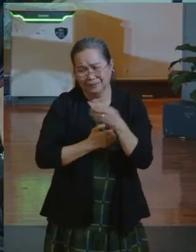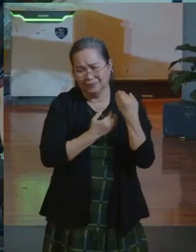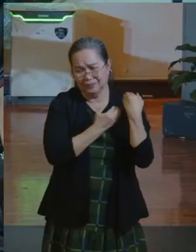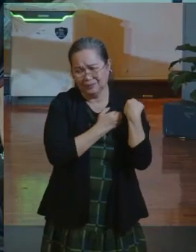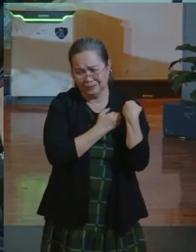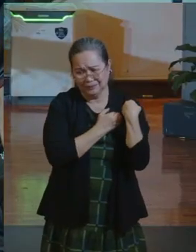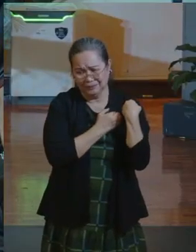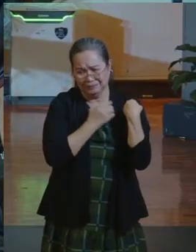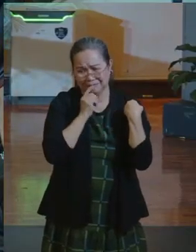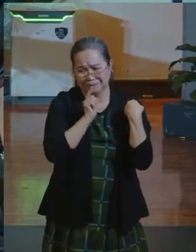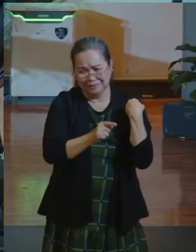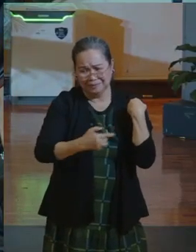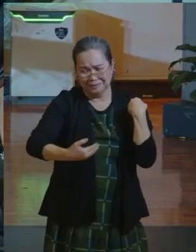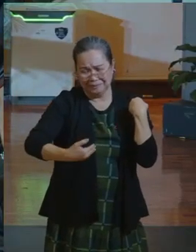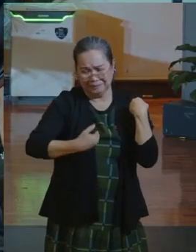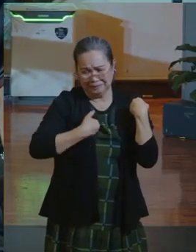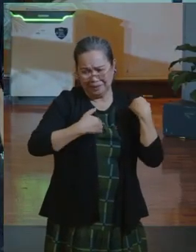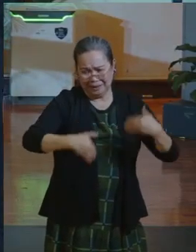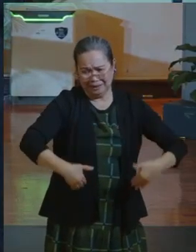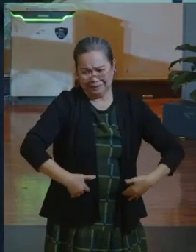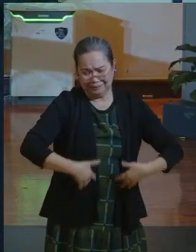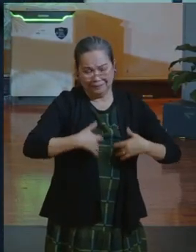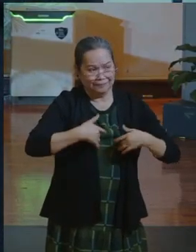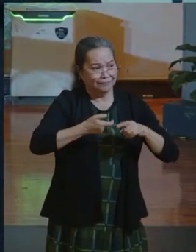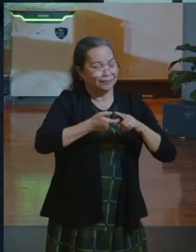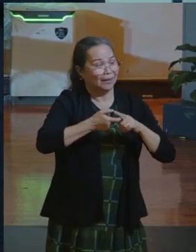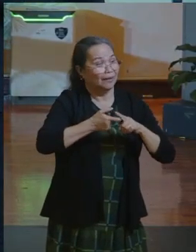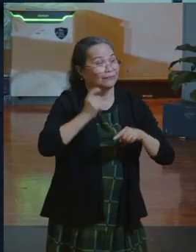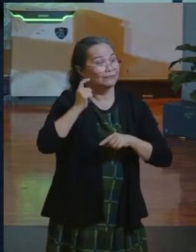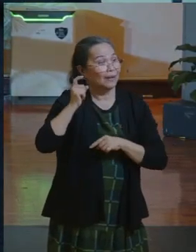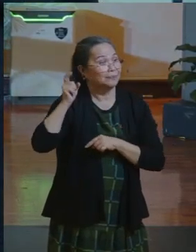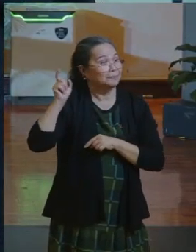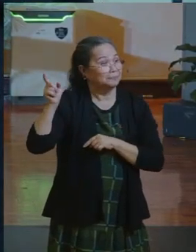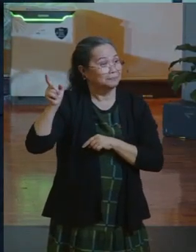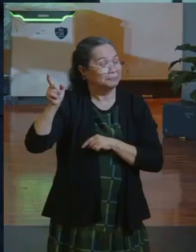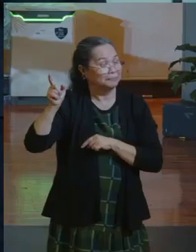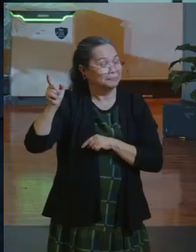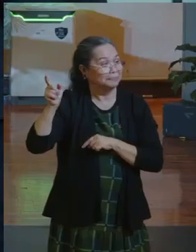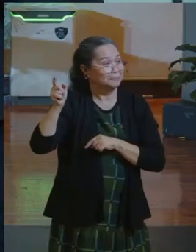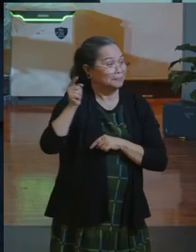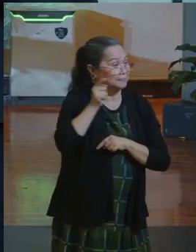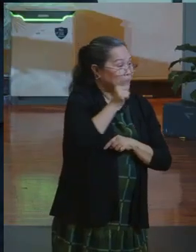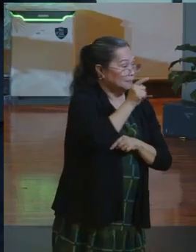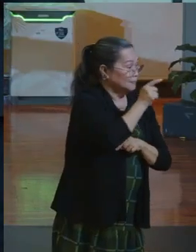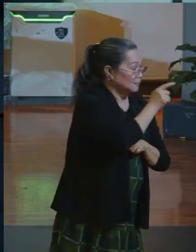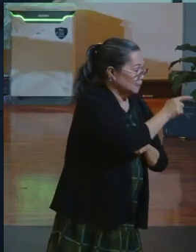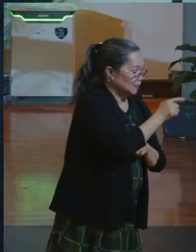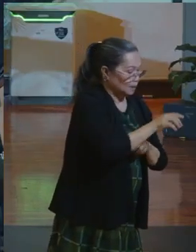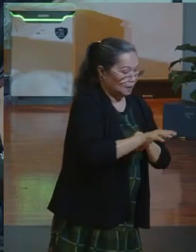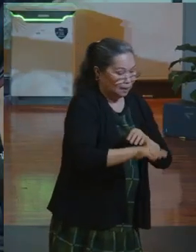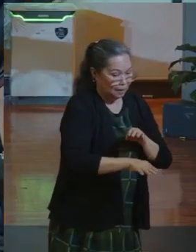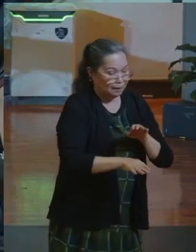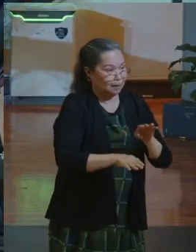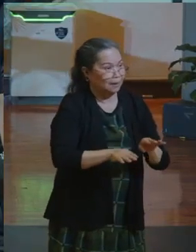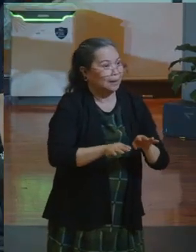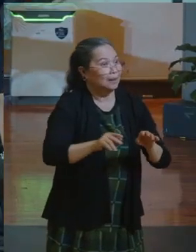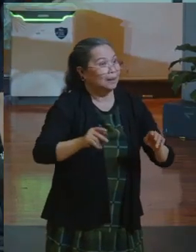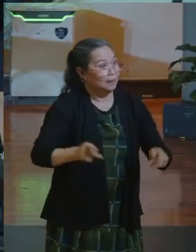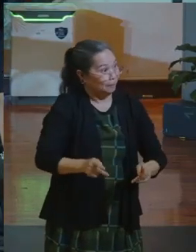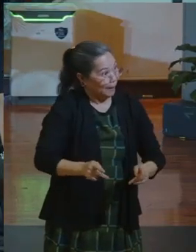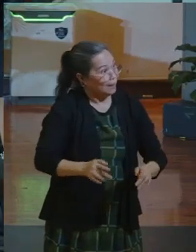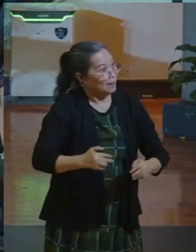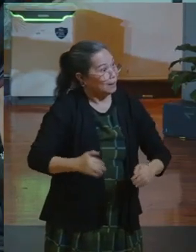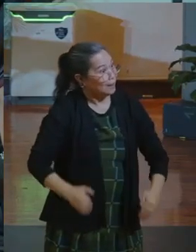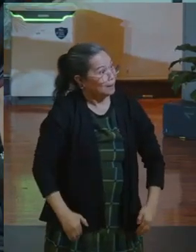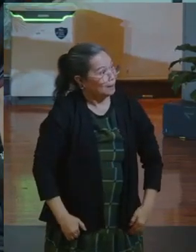paglakad ay magmula doon hanggang dito. Hindi dahil masakit ang aking